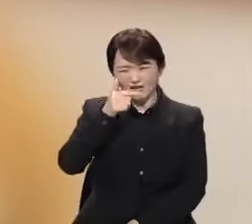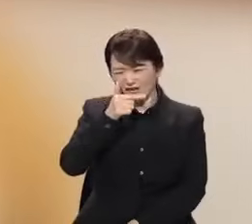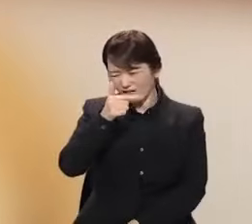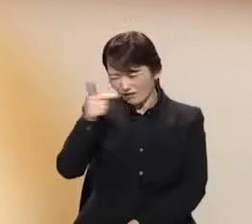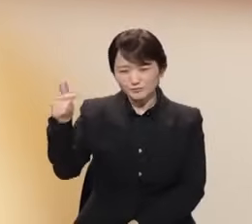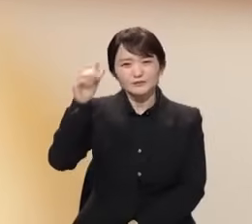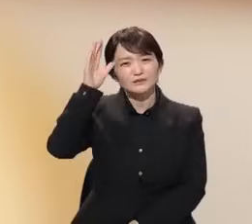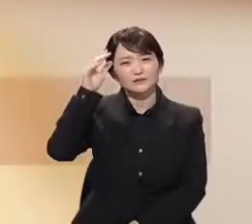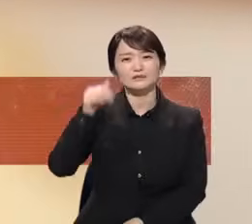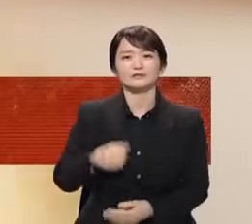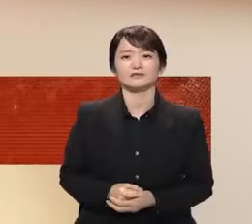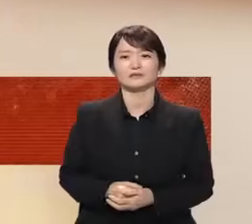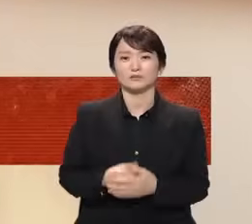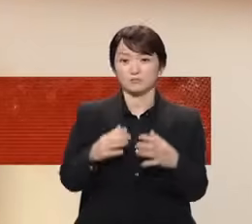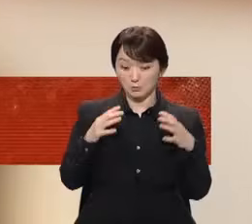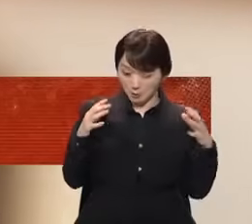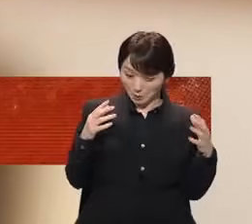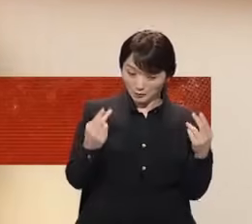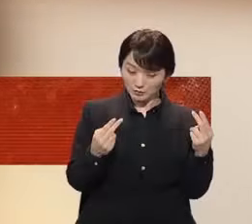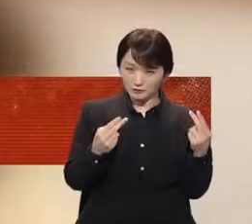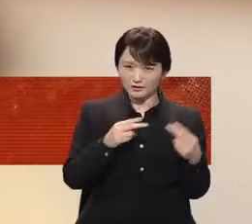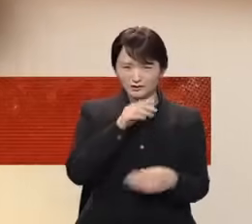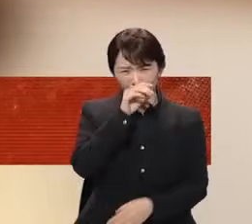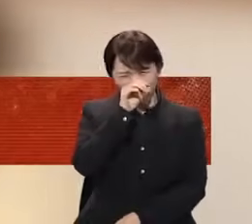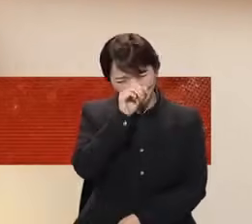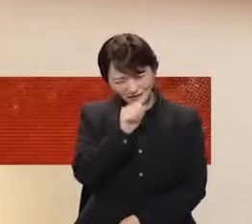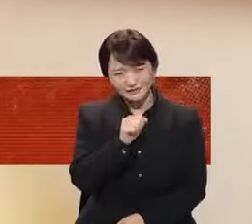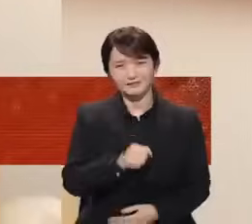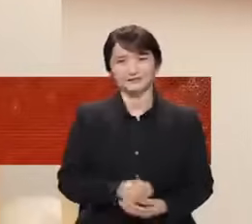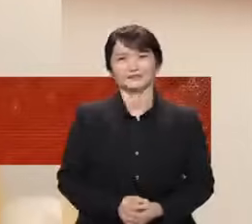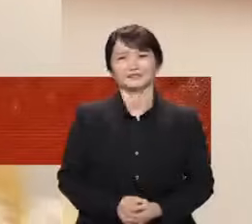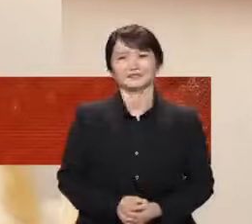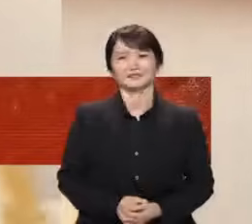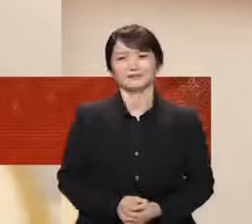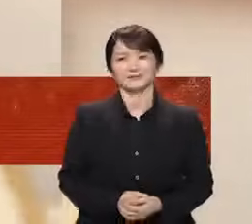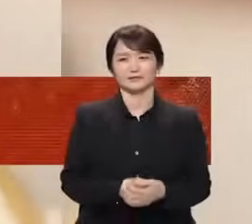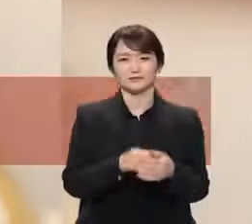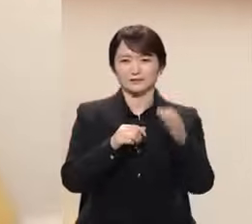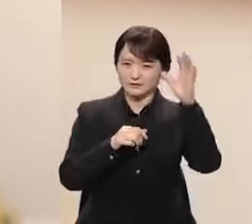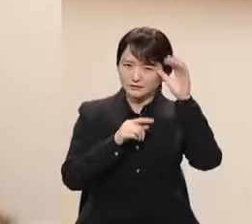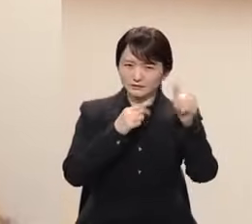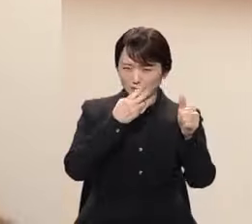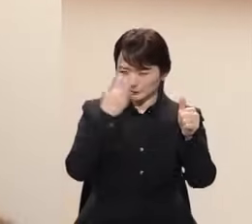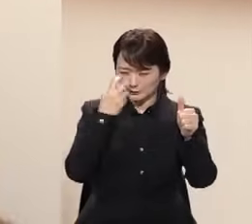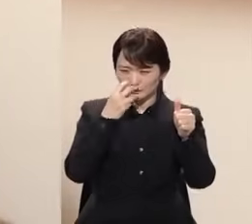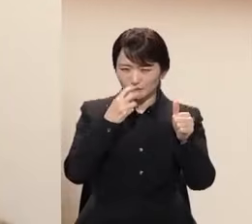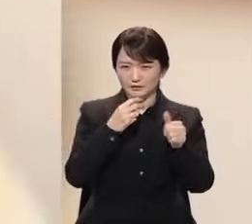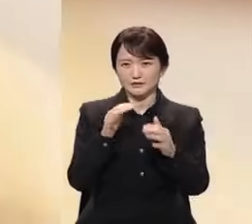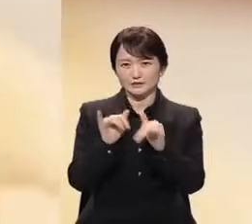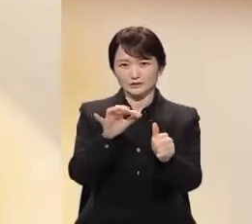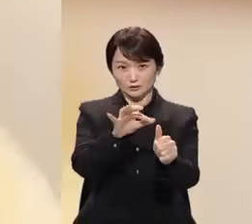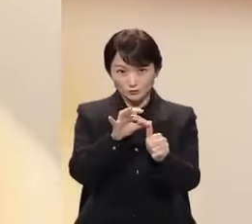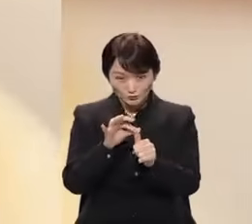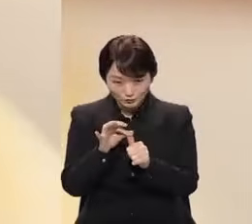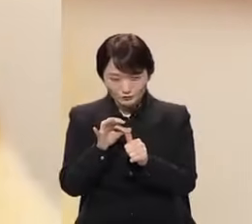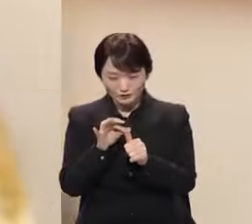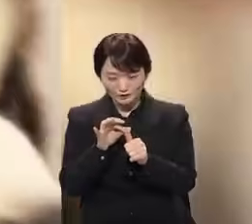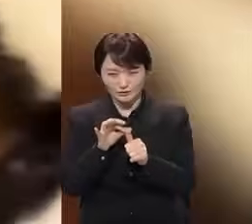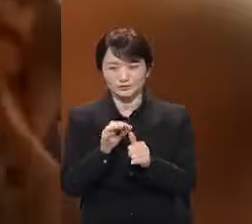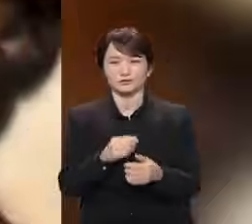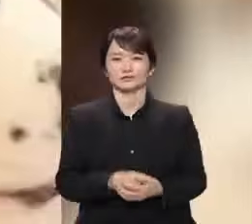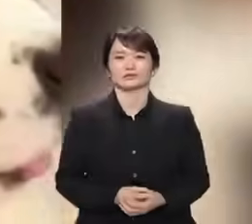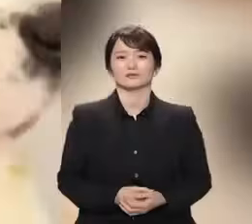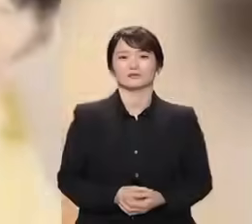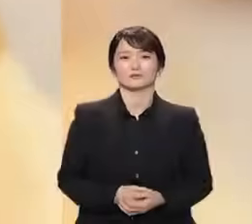초대형견에 속하는 건데 그 덩치에 비해서 너무 순항이로 유명하다고 하고요. 또 상당히 똑똑해서 주로 구조견으로 활동한다고 합니다. 3개월?